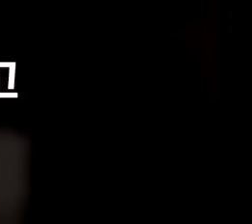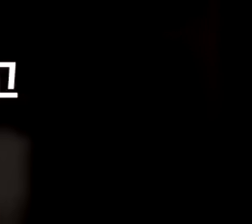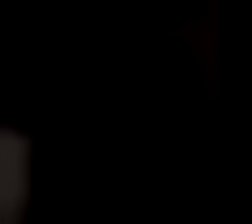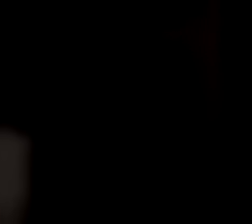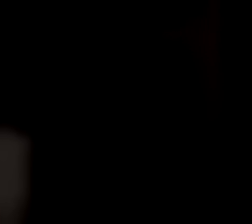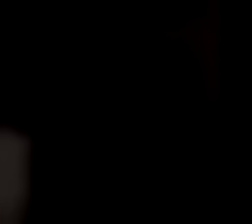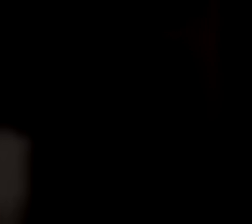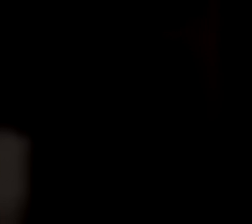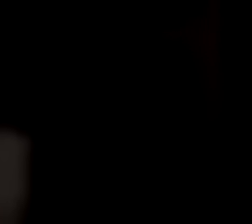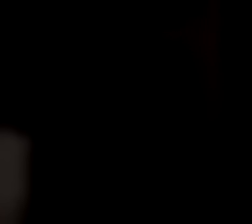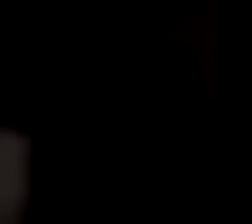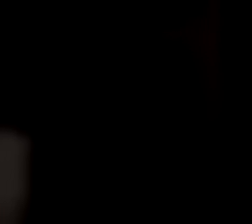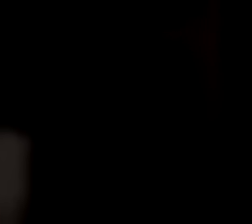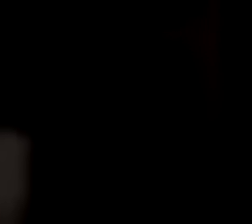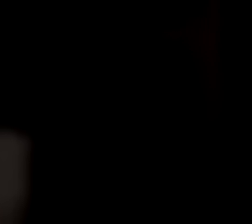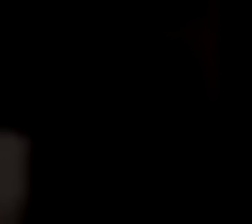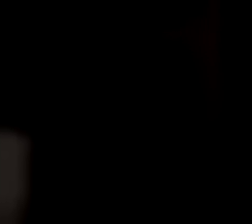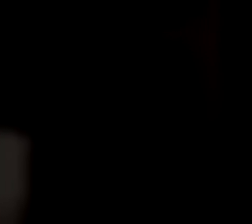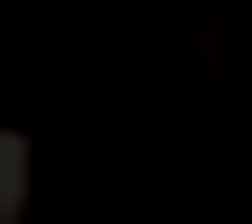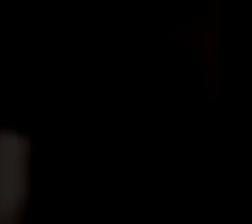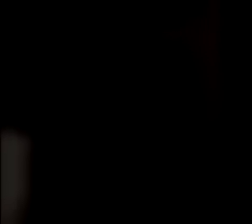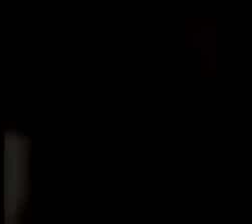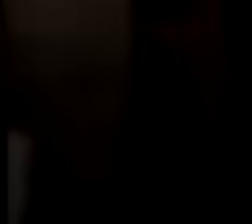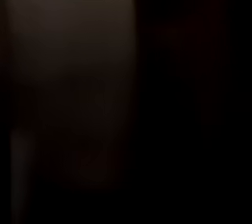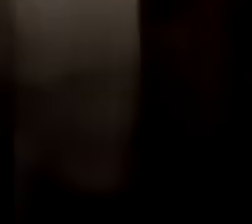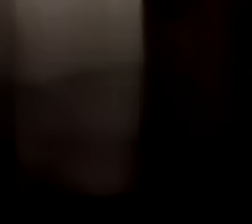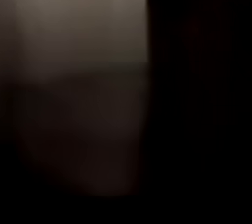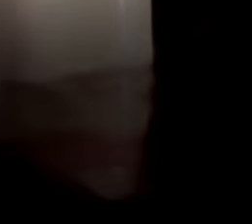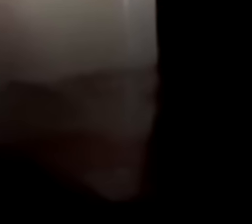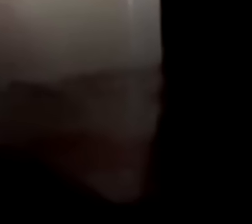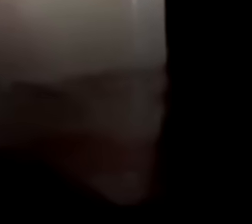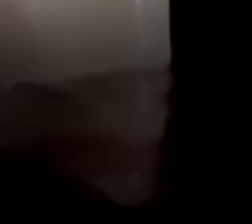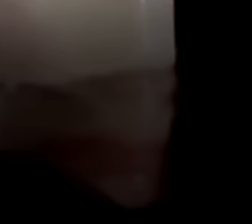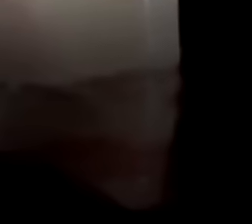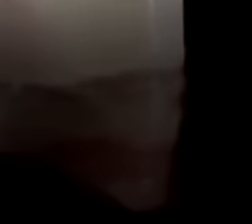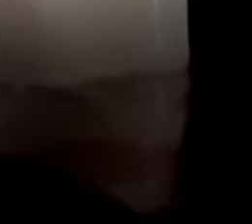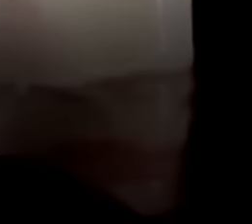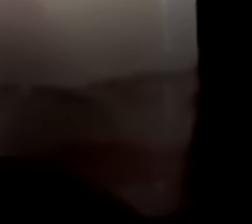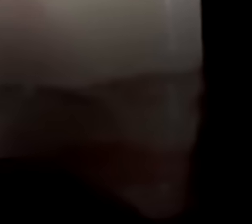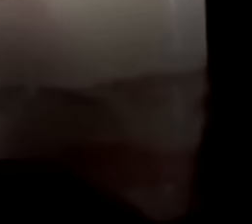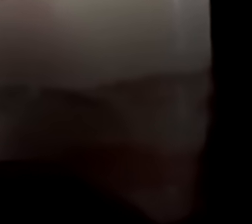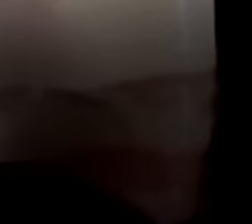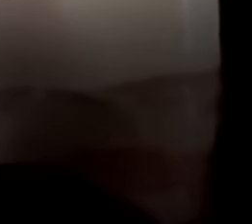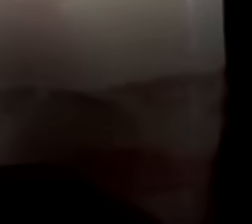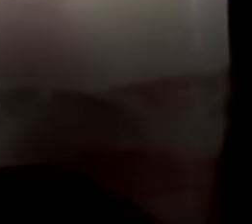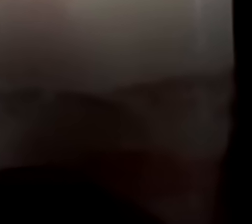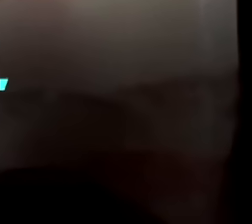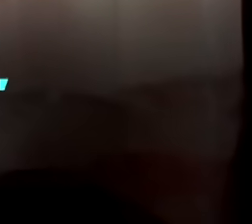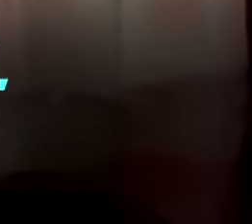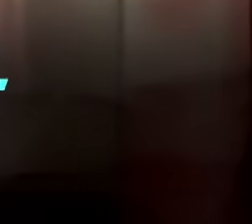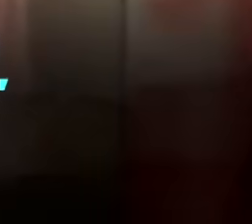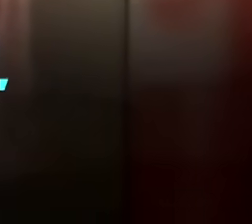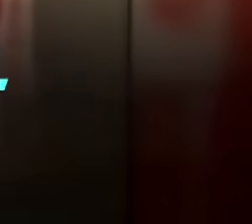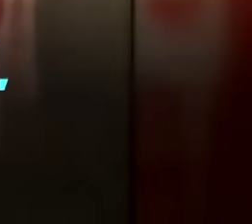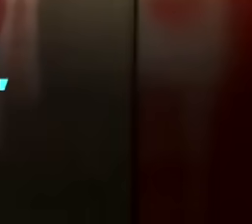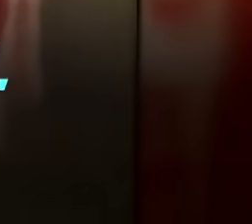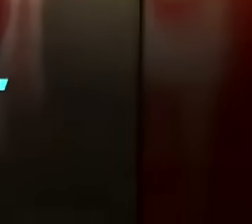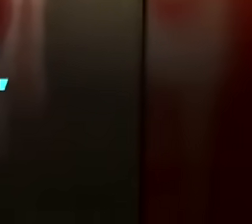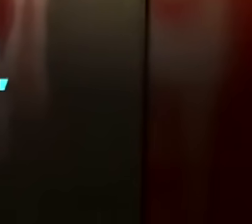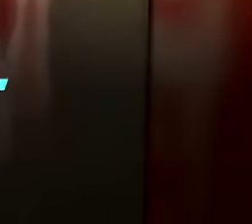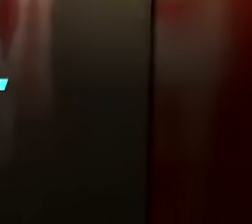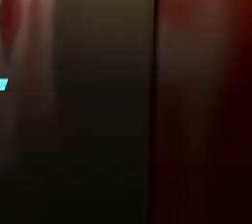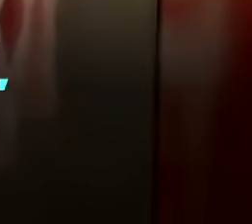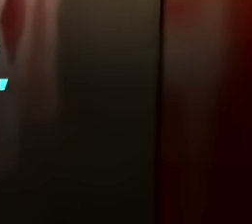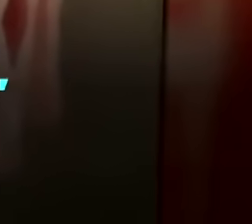있었죠 그런데 비계가 대부분인 상품이 나와 논란이 됐었습니다 당시 농림축산식품부는 가공업체에